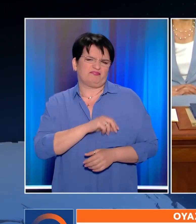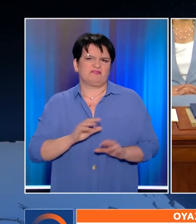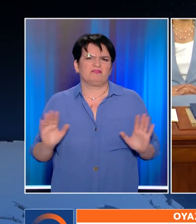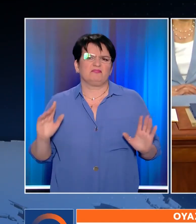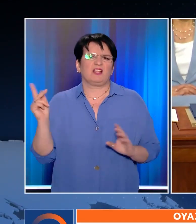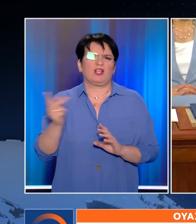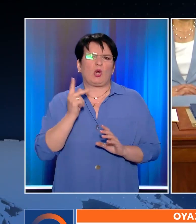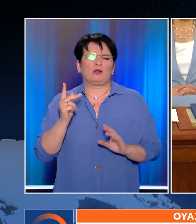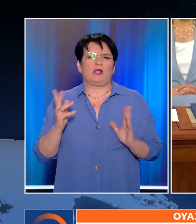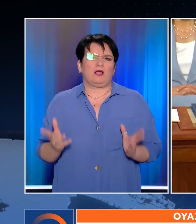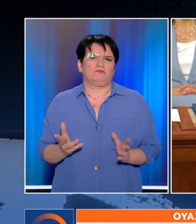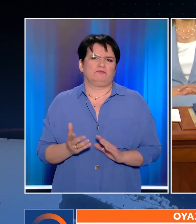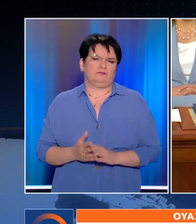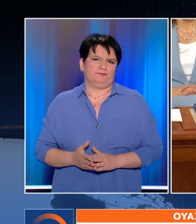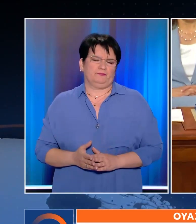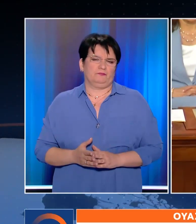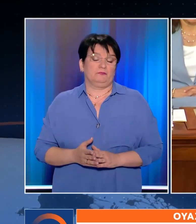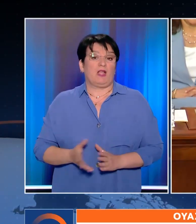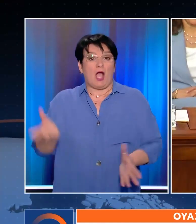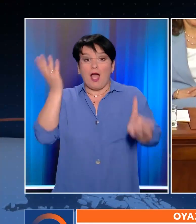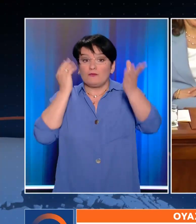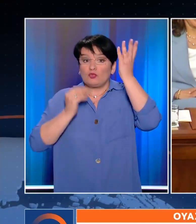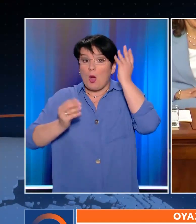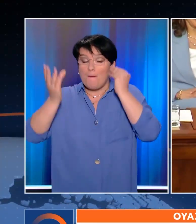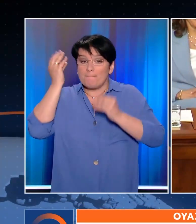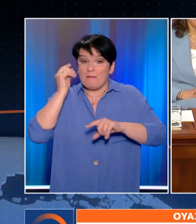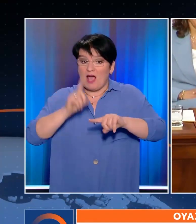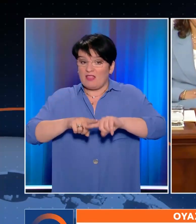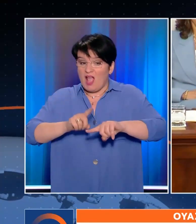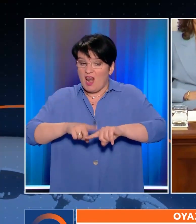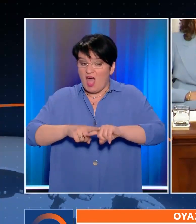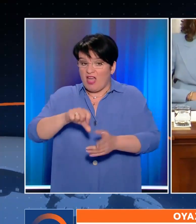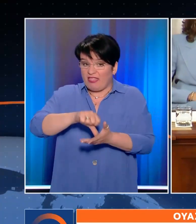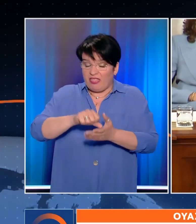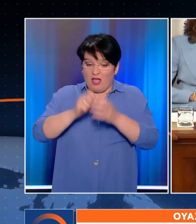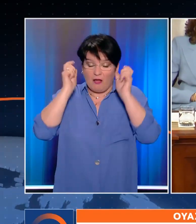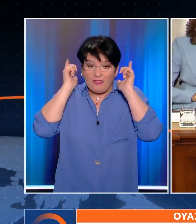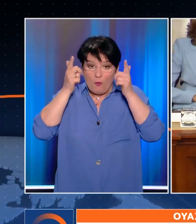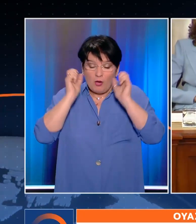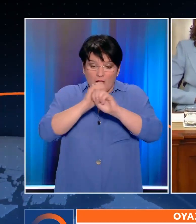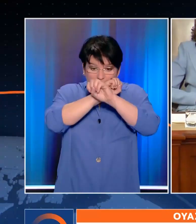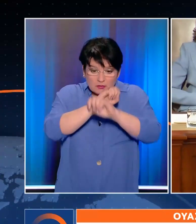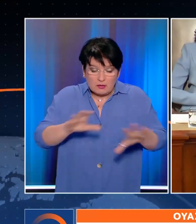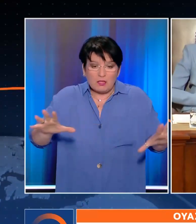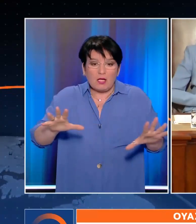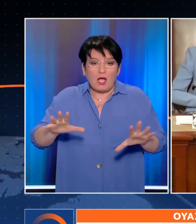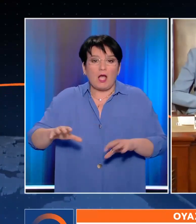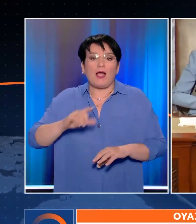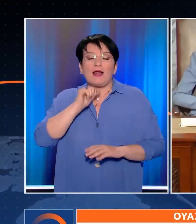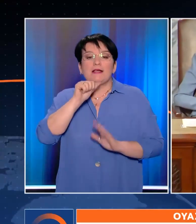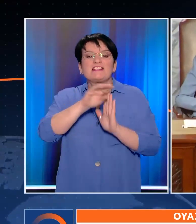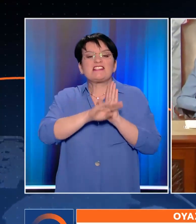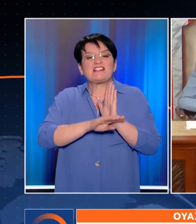η κοινωνία τους. Το μάθημα λοιπόν που έδωσε η Αθηναϊκή Δημοκρατία δεν χάθηκε για τους πατέρες του Αμερικανικού Συντάγματος